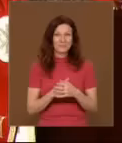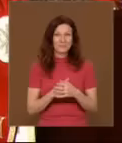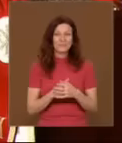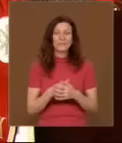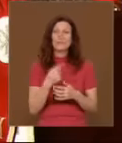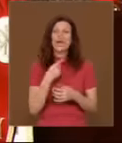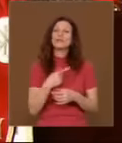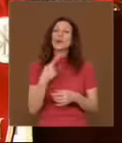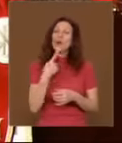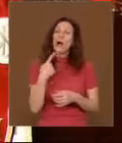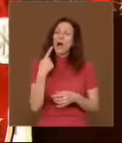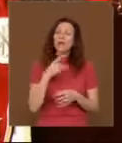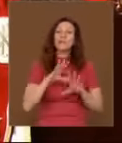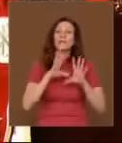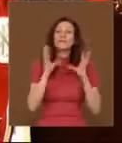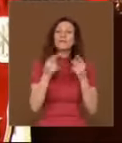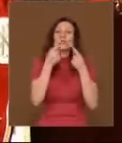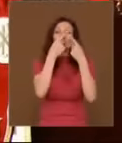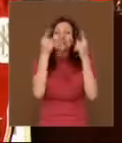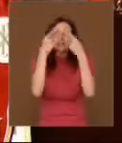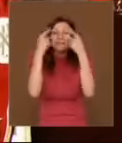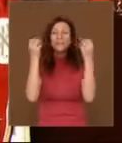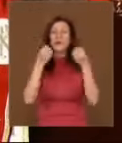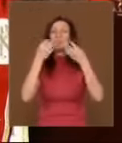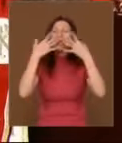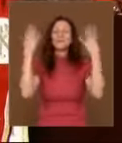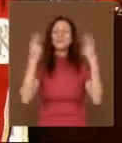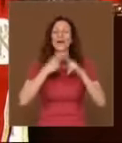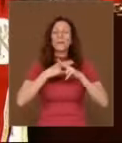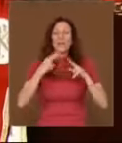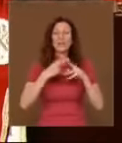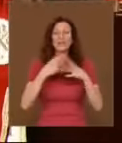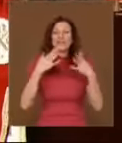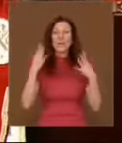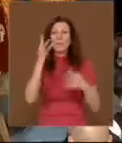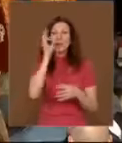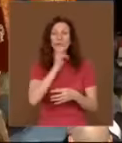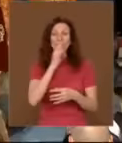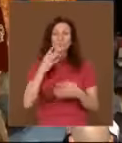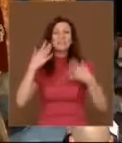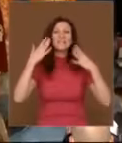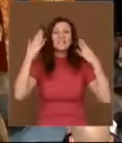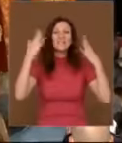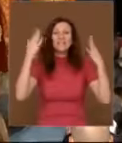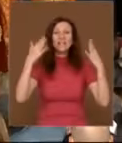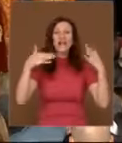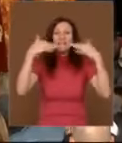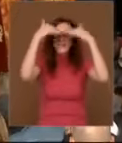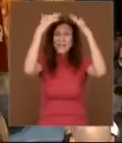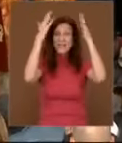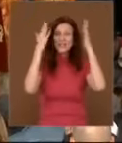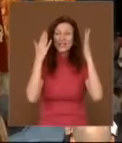Като поменем заедно всички свети, пресветата, пречиста, пребогословена, славна Владичица